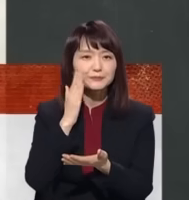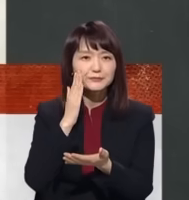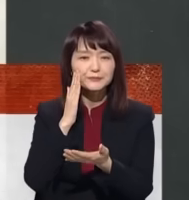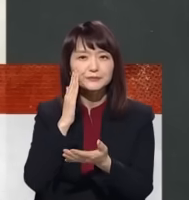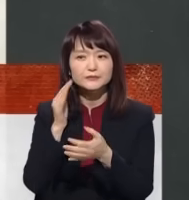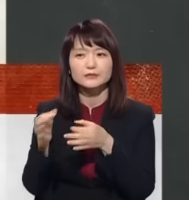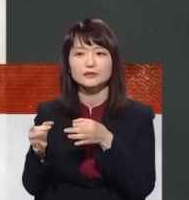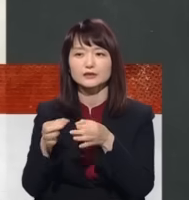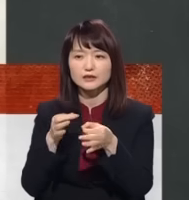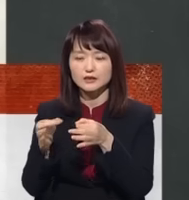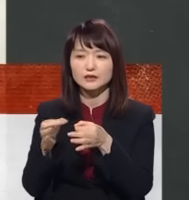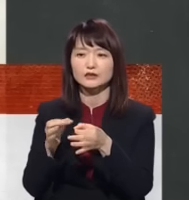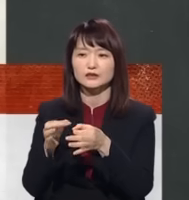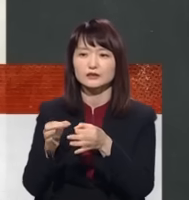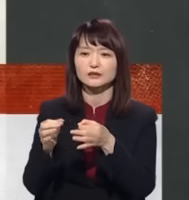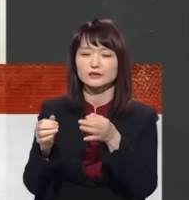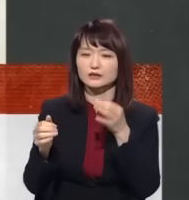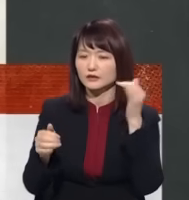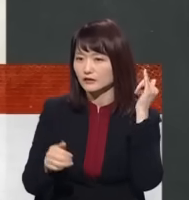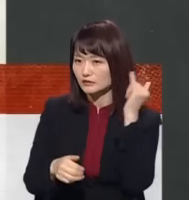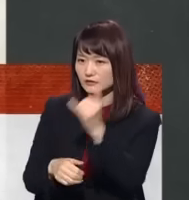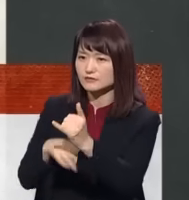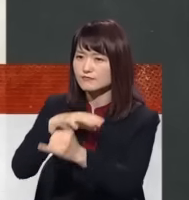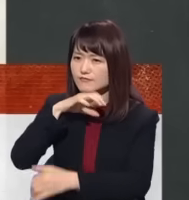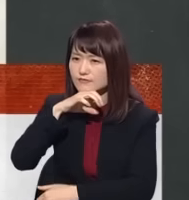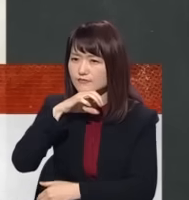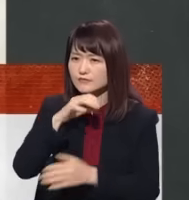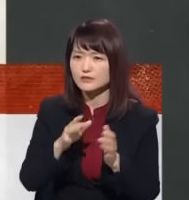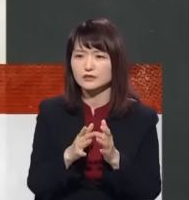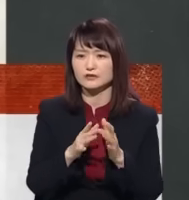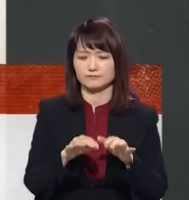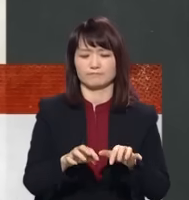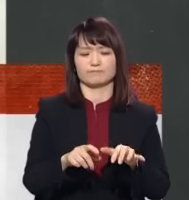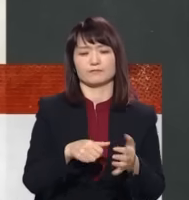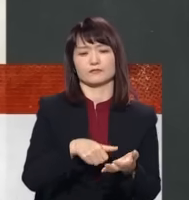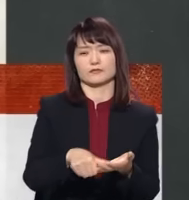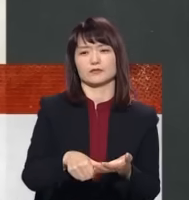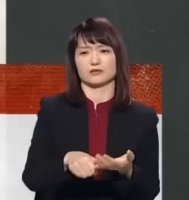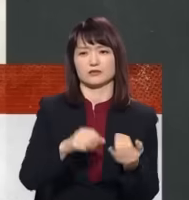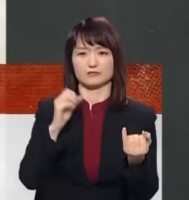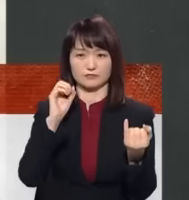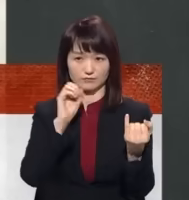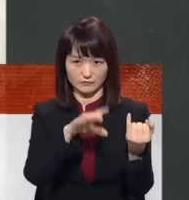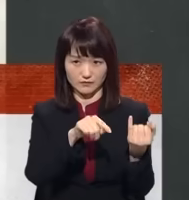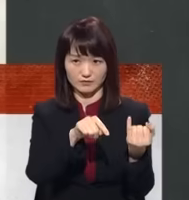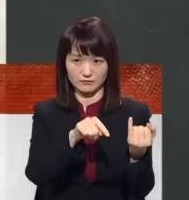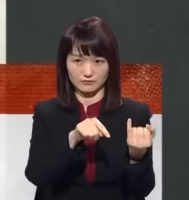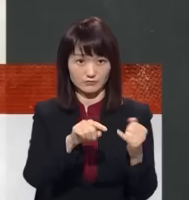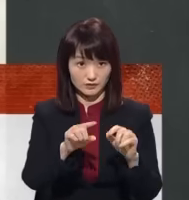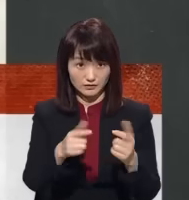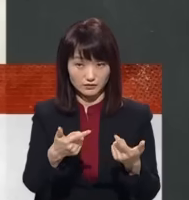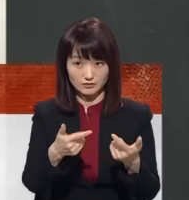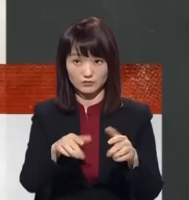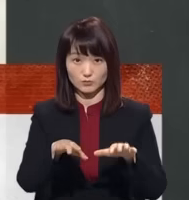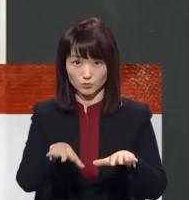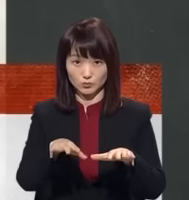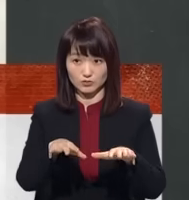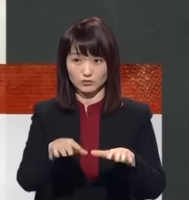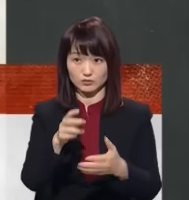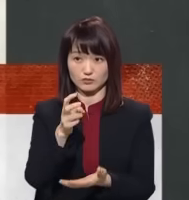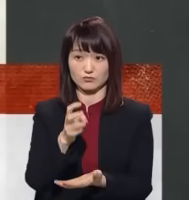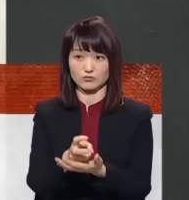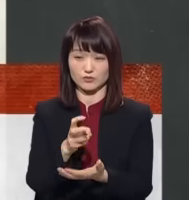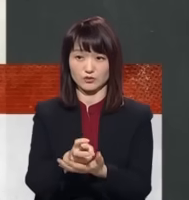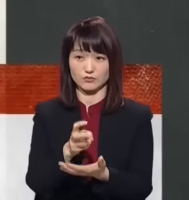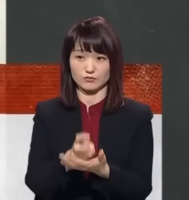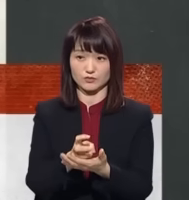샵 측에 전화해서 항의를 할 테니 당장 글부터 내려라. 막 이런 식으로 또 뭐 그렇지 않으면 제가 오늘 중으로